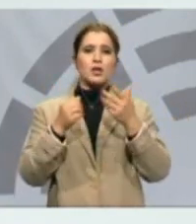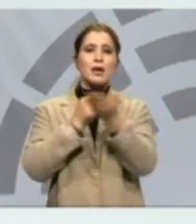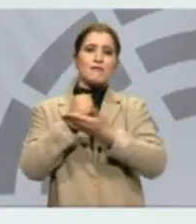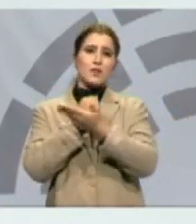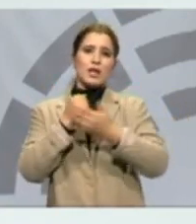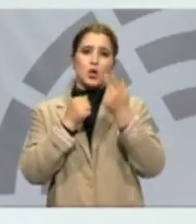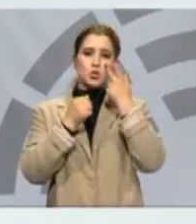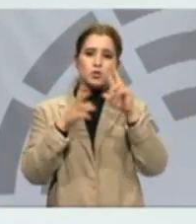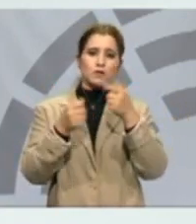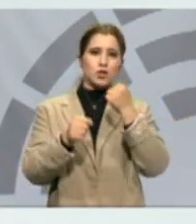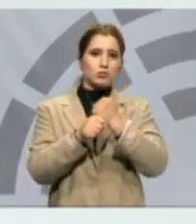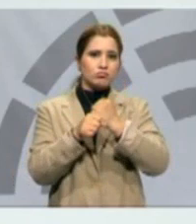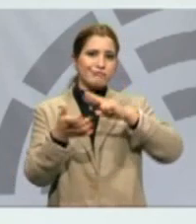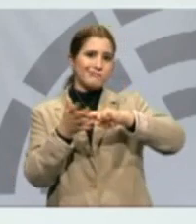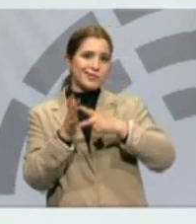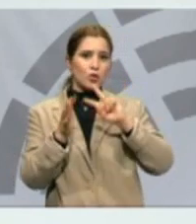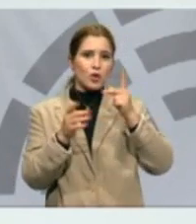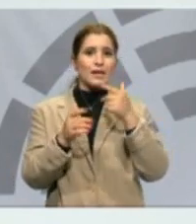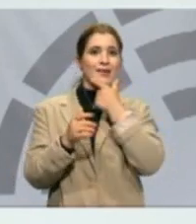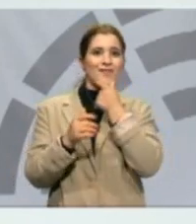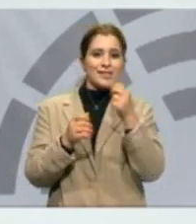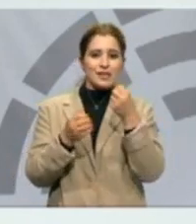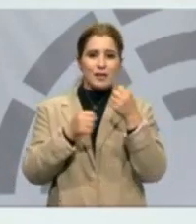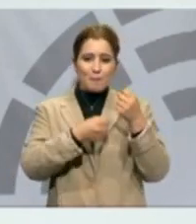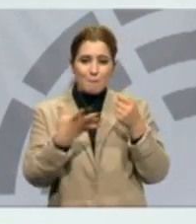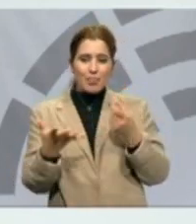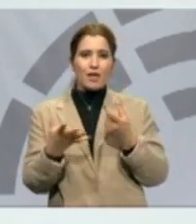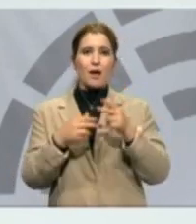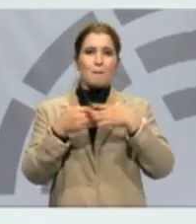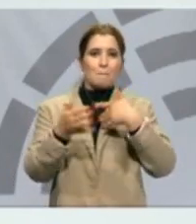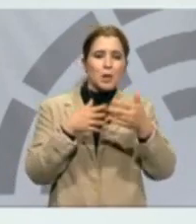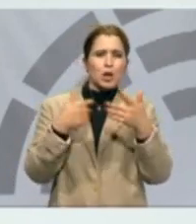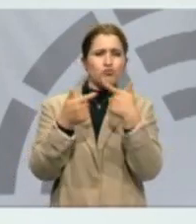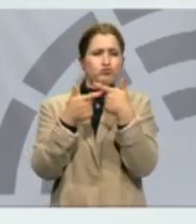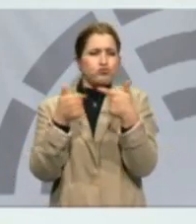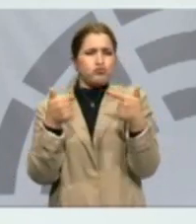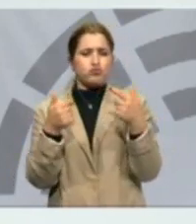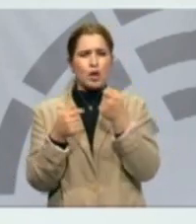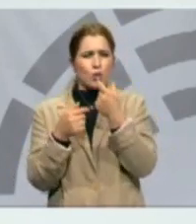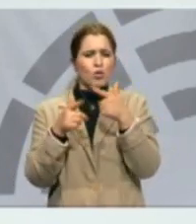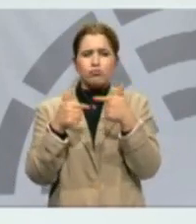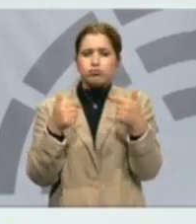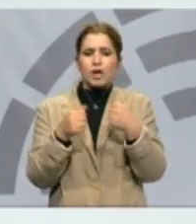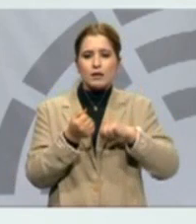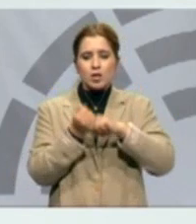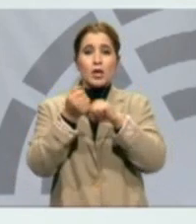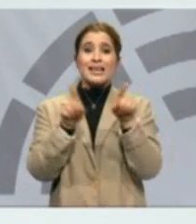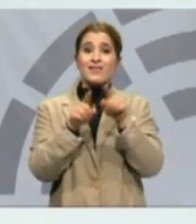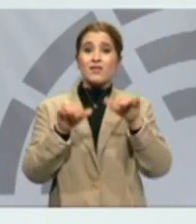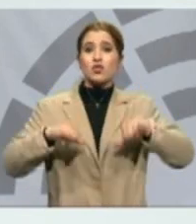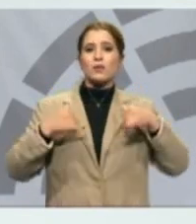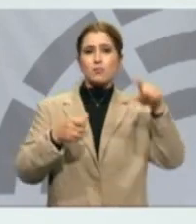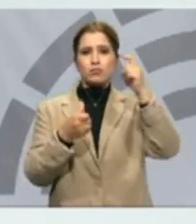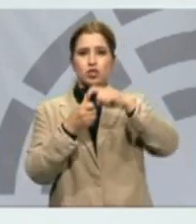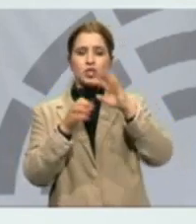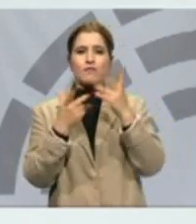خدمات فلاحيه مش سهل وتوفير البذور اللي مش موجوده الاسم ده المشيئه الممتازه الادويه مش نشارك والشباب في استغلال الاراضي